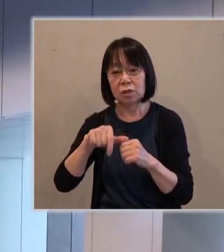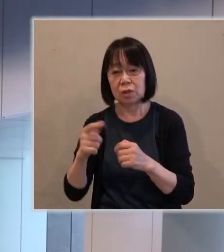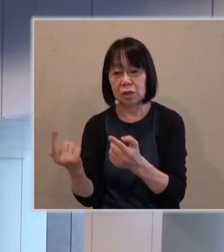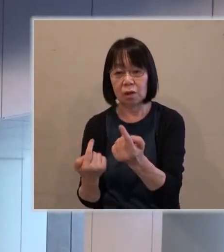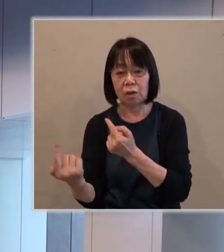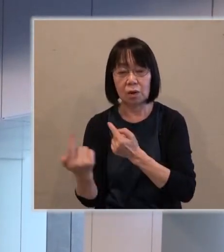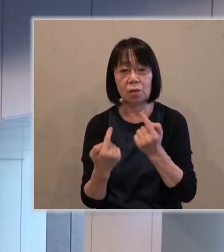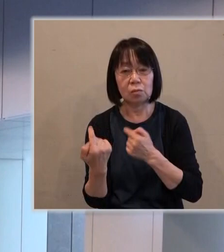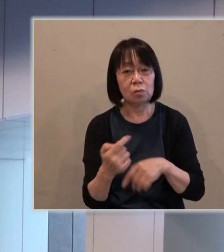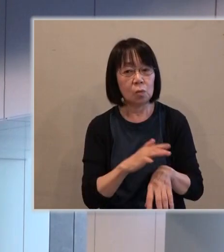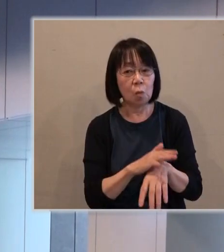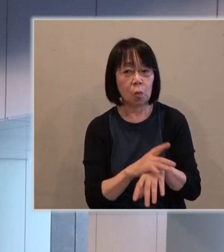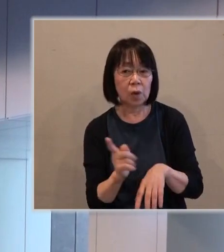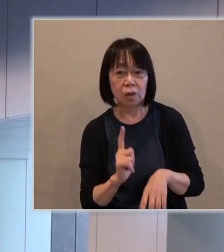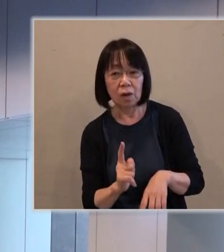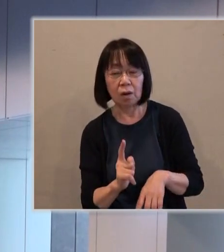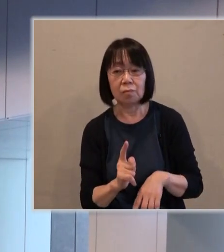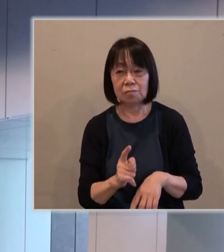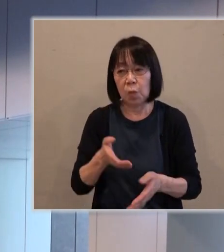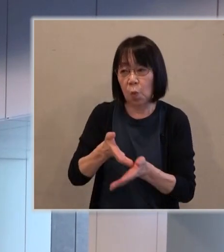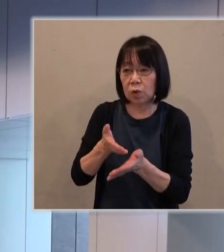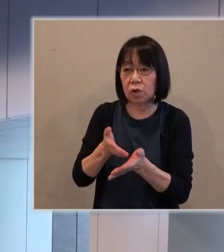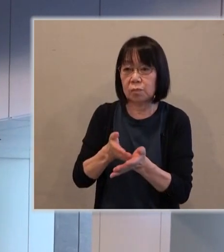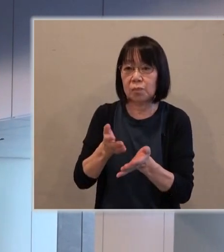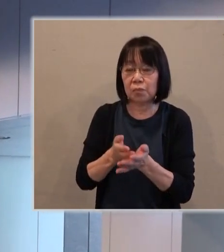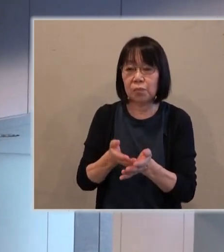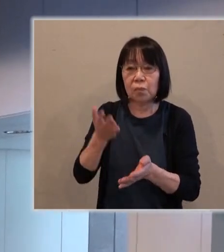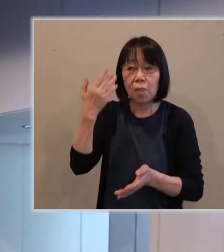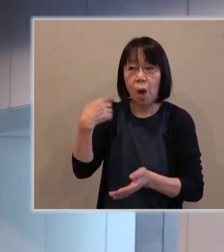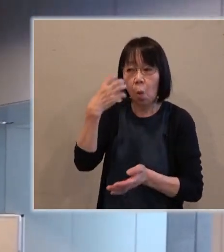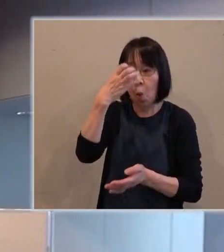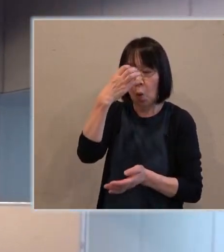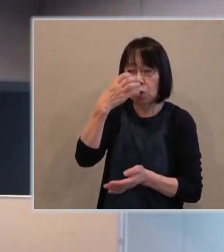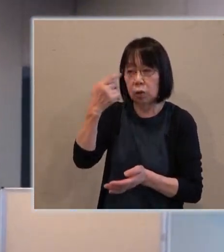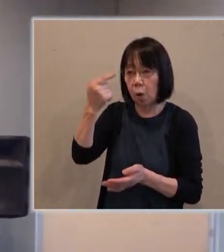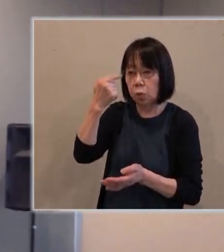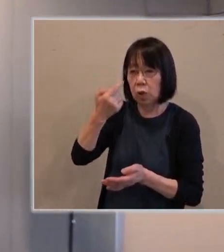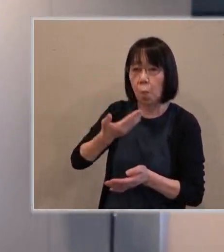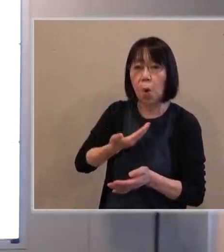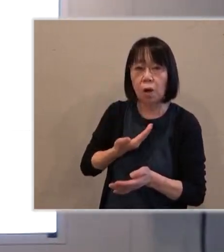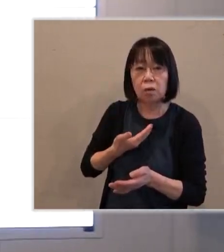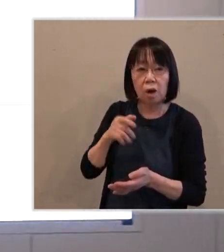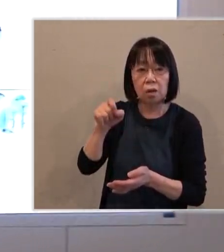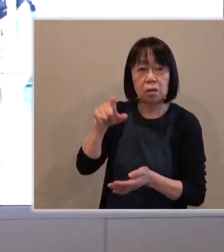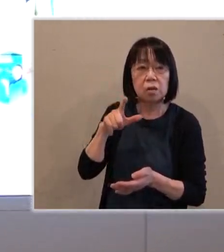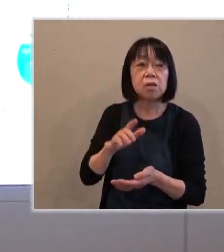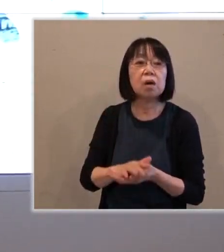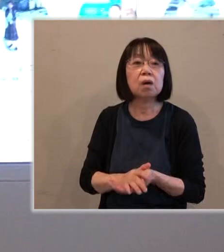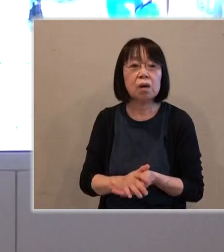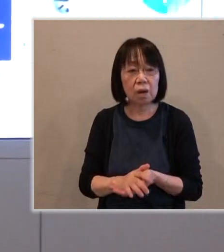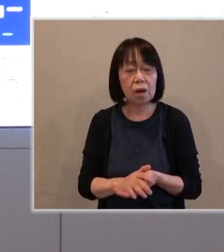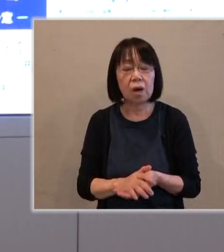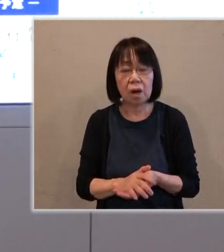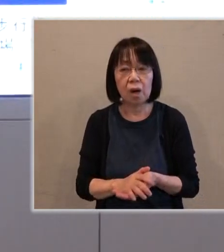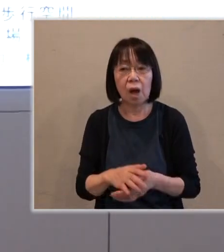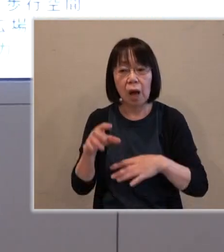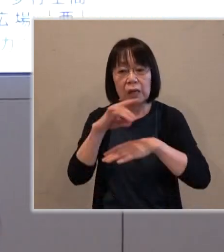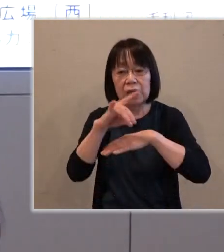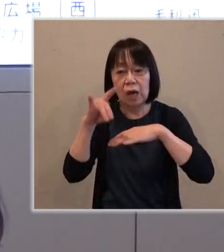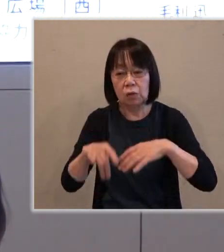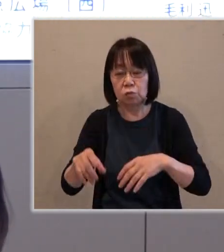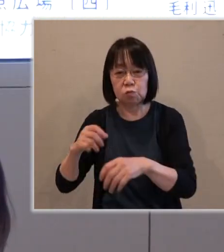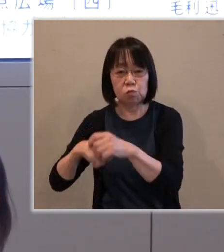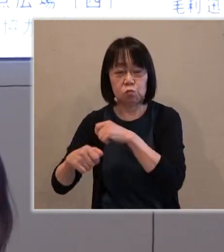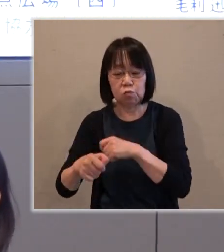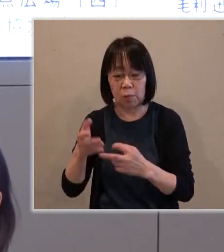シャで仕事でやってまして、でその中でこの前高校生から教えてもらったキーワードが、企画をするか運営をするかは全然違うんだって話